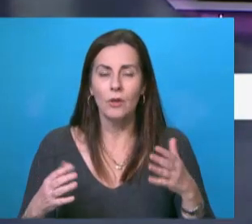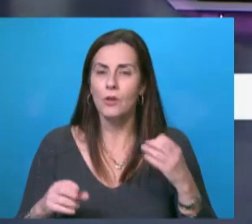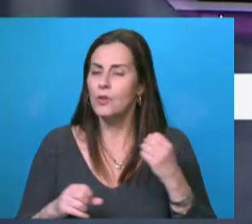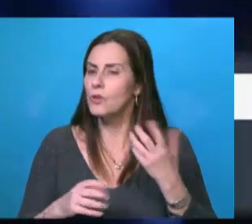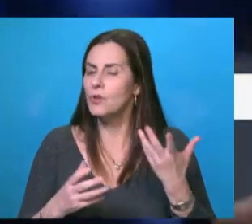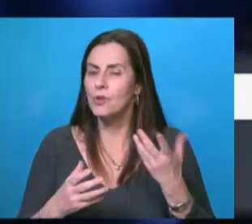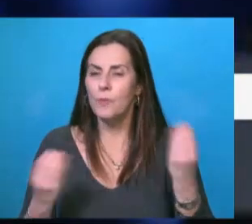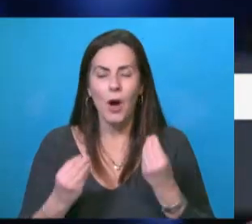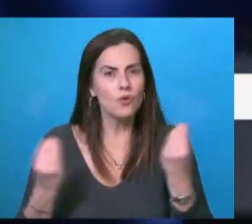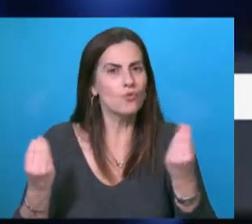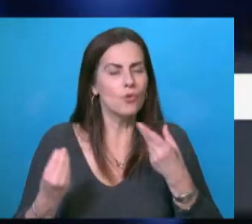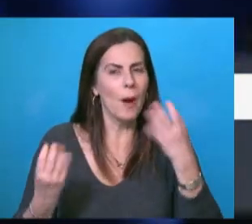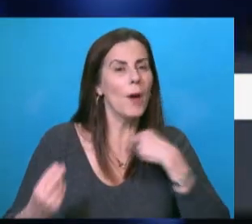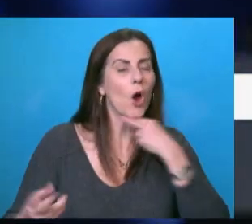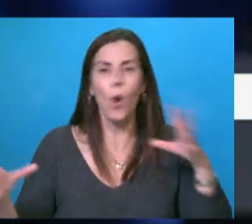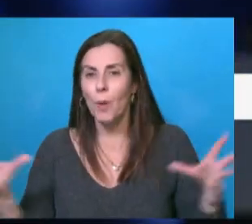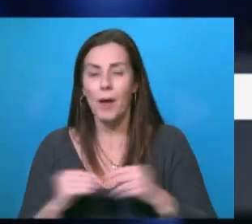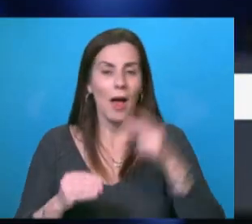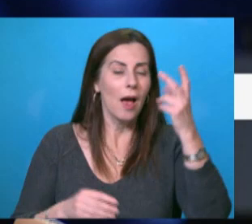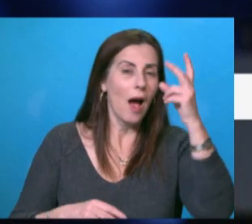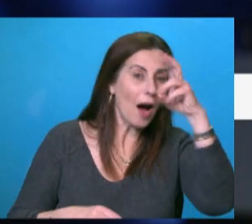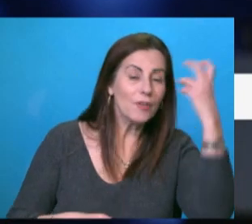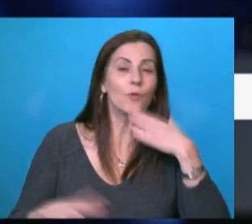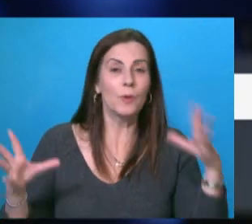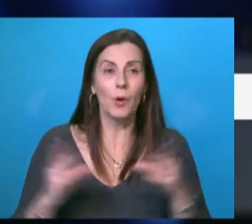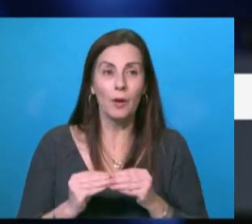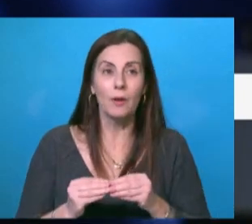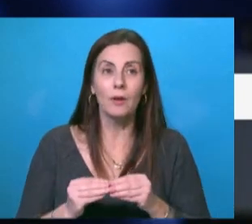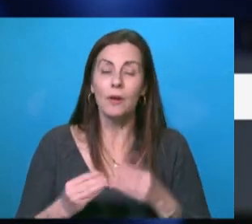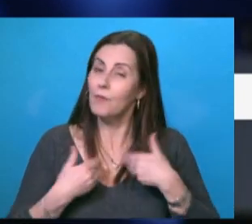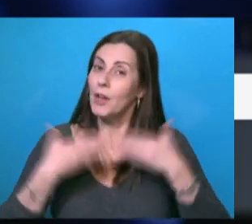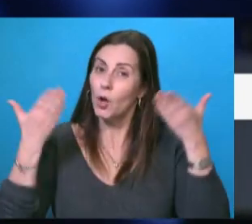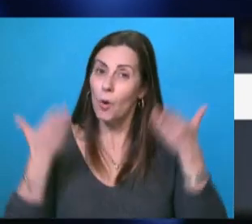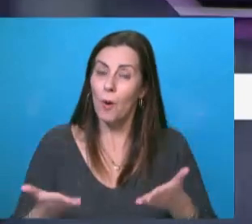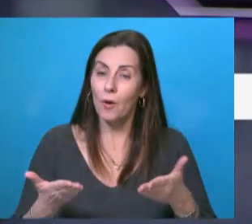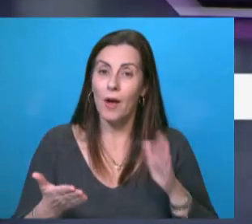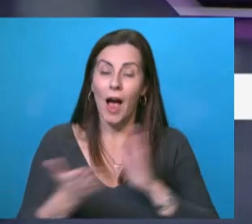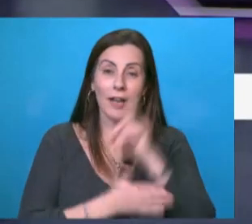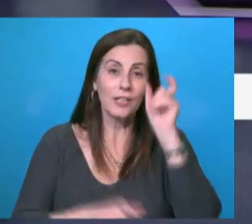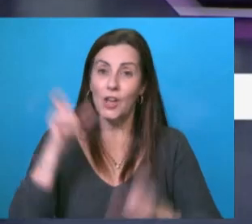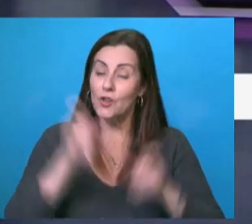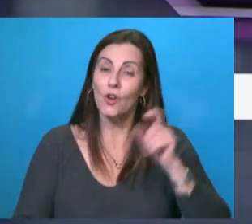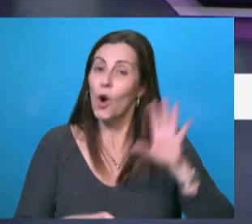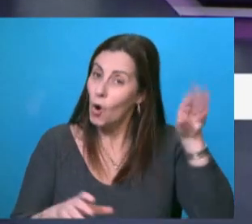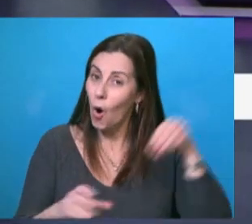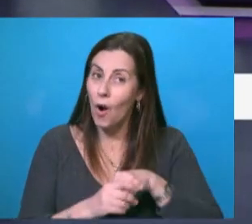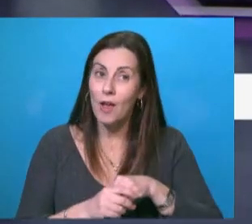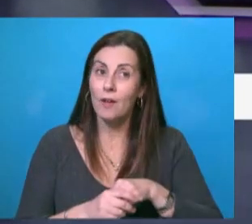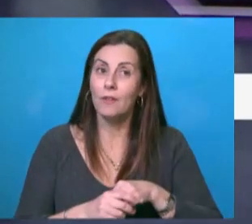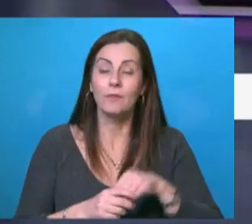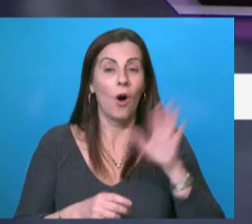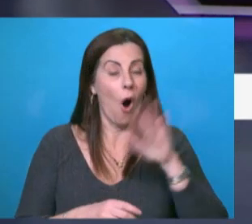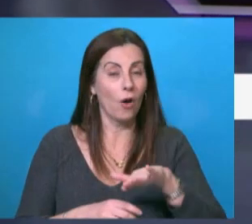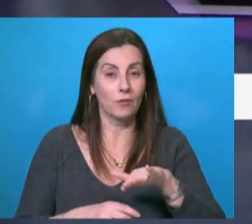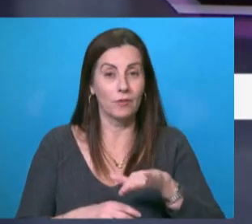שמאוחד, הרבה קולות ביחד, ערבים ויהודים. והנה אנחנו פה, 11 איש, כולל הופעת אורח מאוד מאוד מורגשת